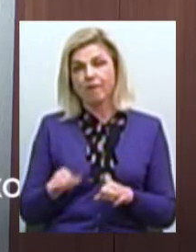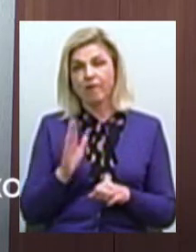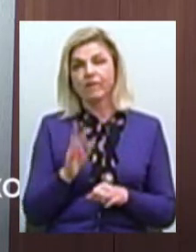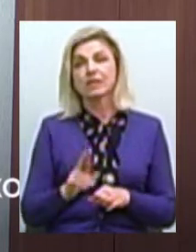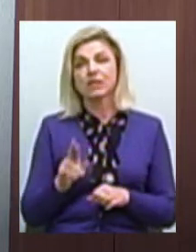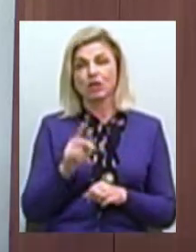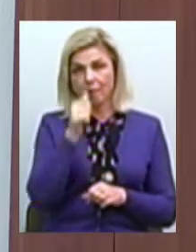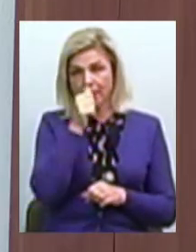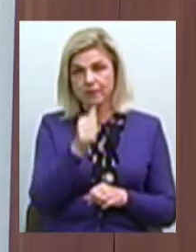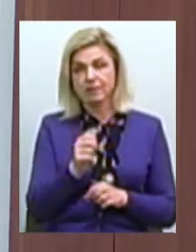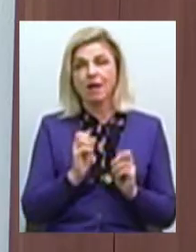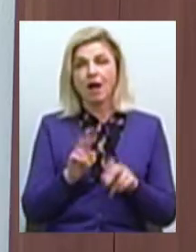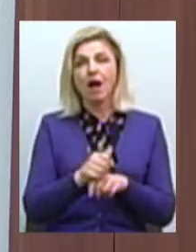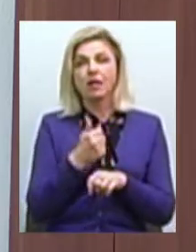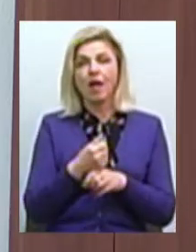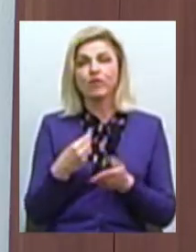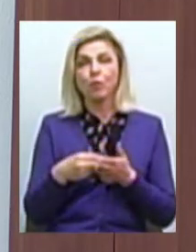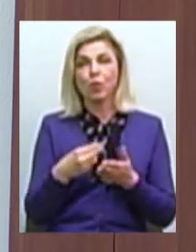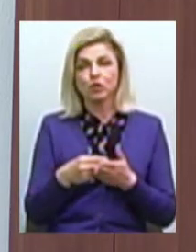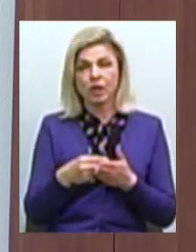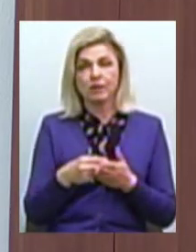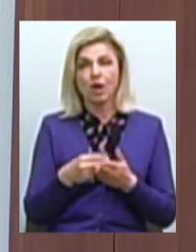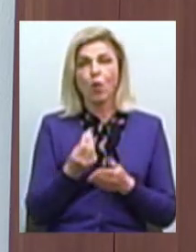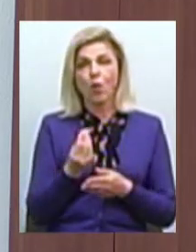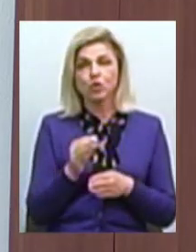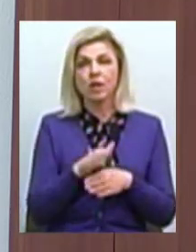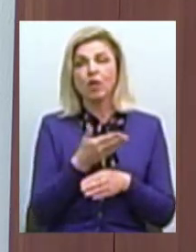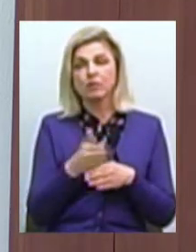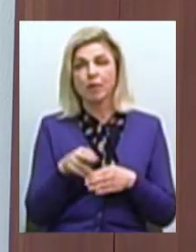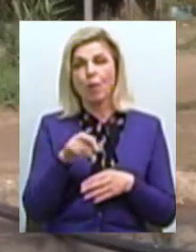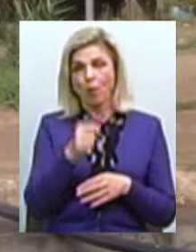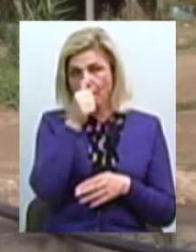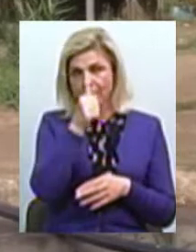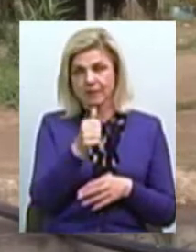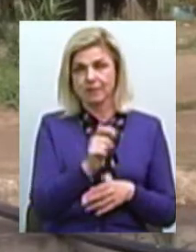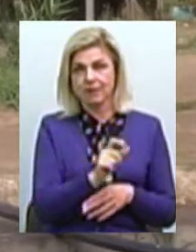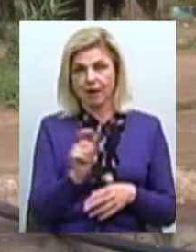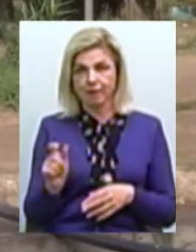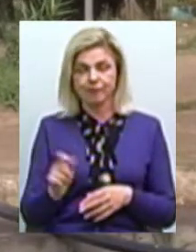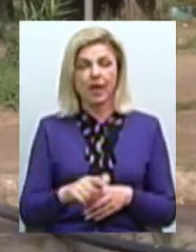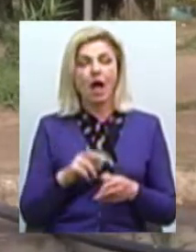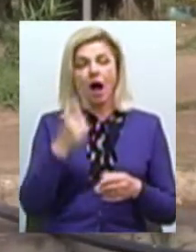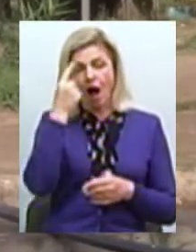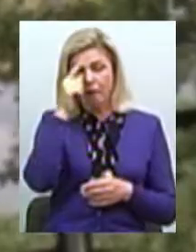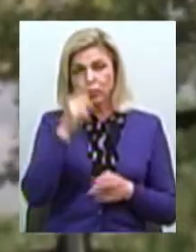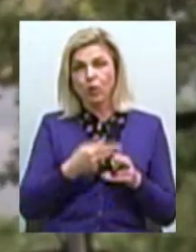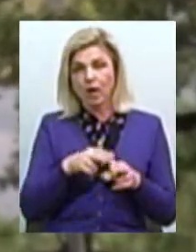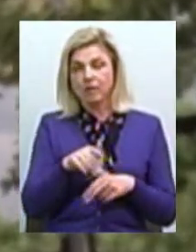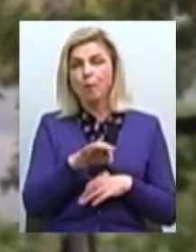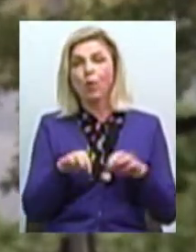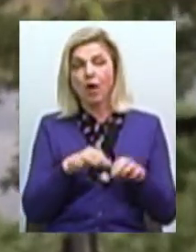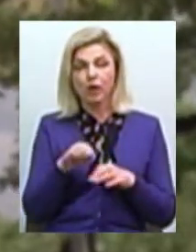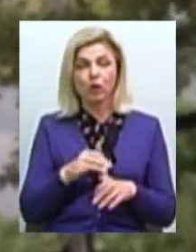місяця, як головний розпорядник бюджетних коштів розподілить ці кошти по місяцях. Автор проєкту «Джерело та чисте суспільство»